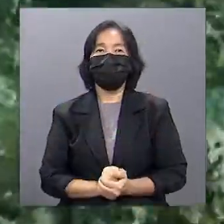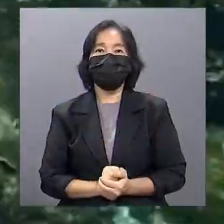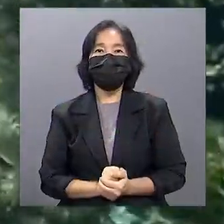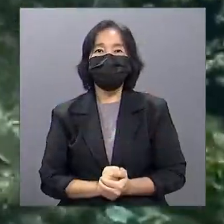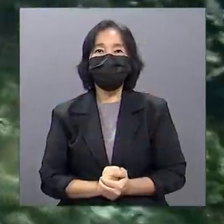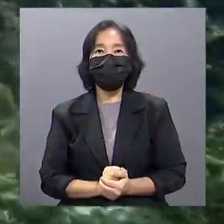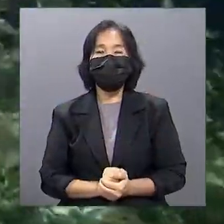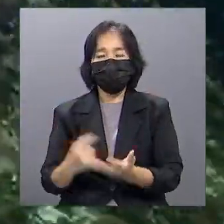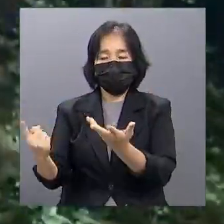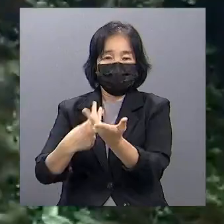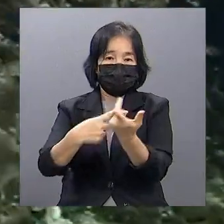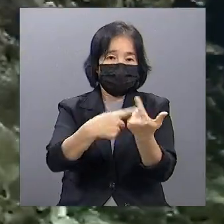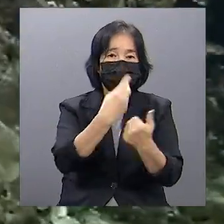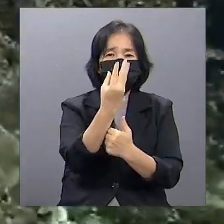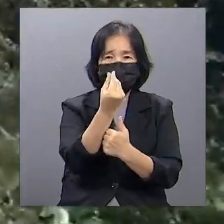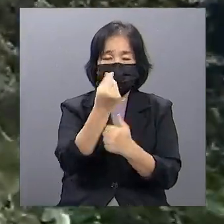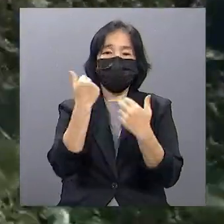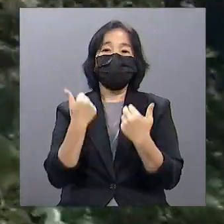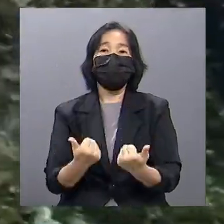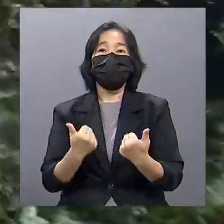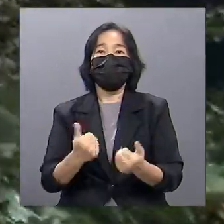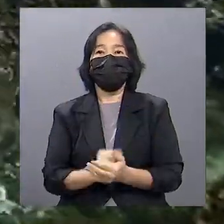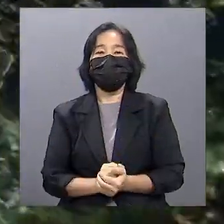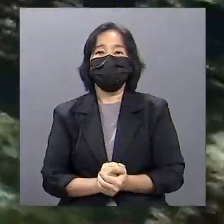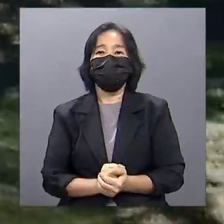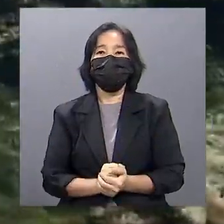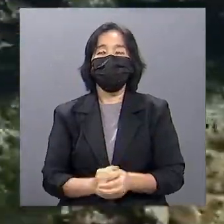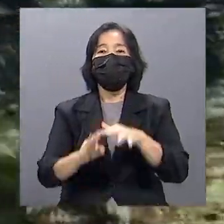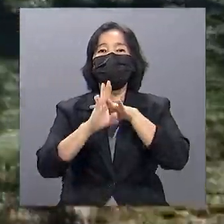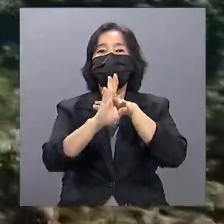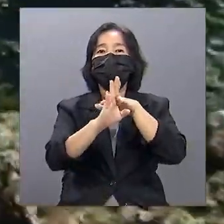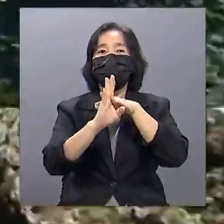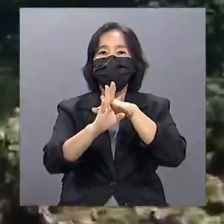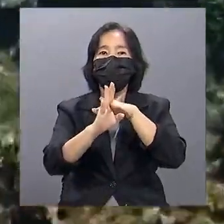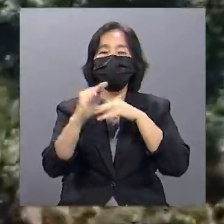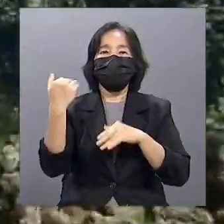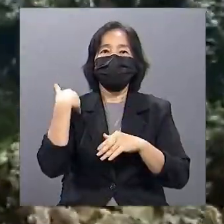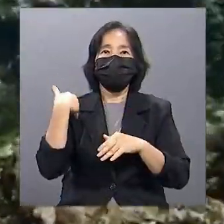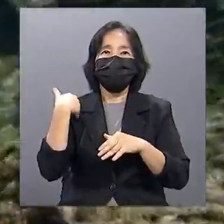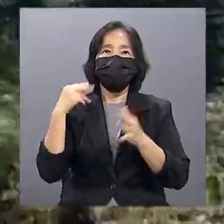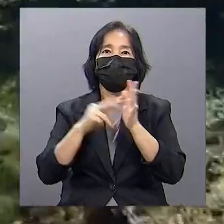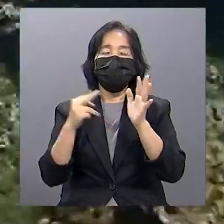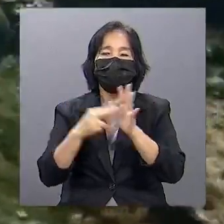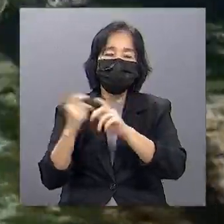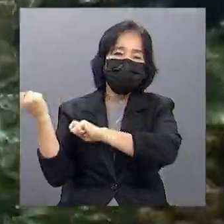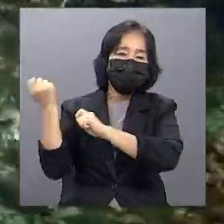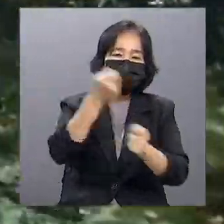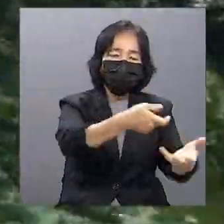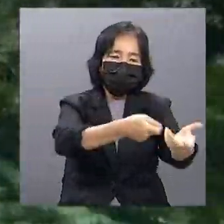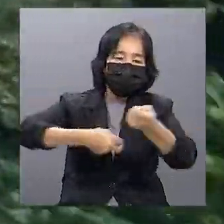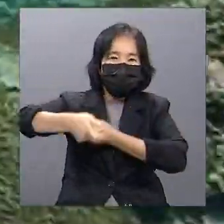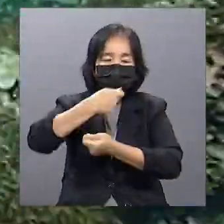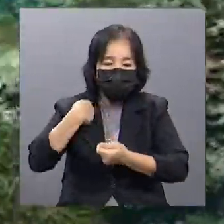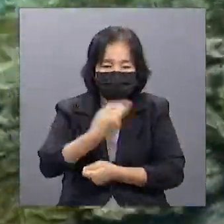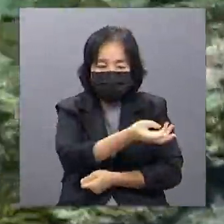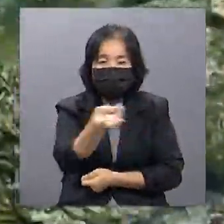ามที่เราพบอยู่ในปัจจุบันเนี่ยปริมาณการจับเนี่ยพบจับได้น้อยลงถ้าเทียบกับสมัยก่อนโดยจากสถิติการประมงเนี่